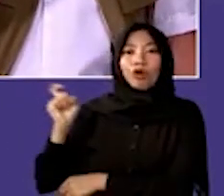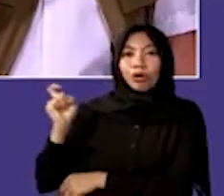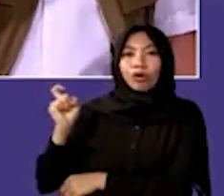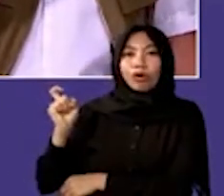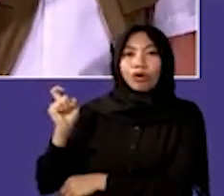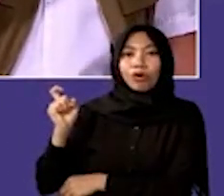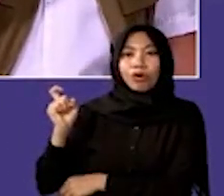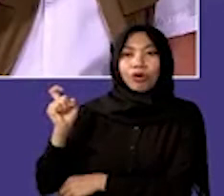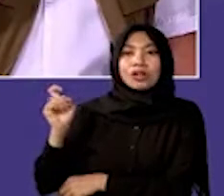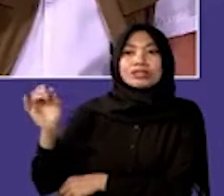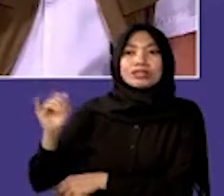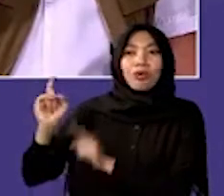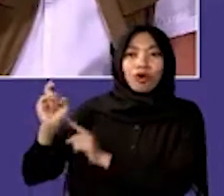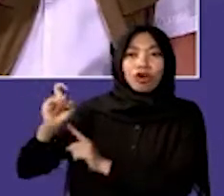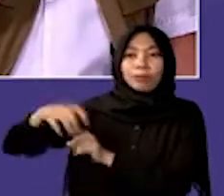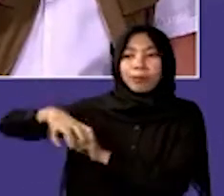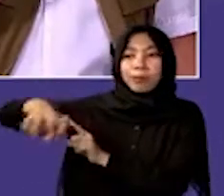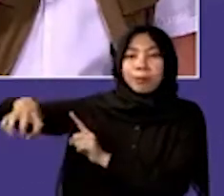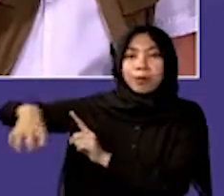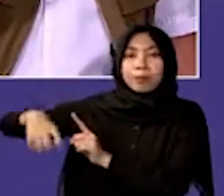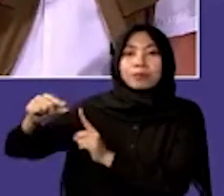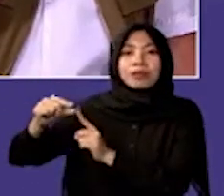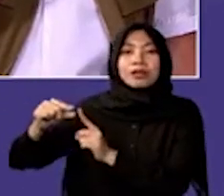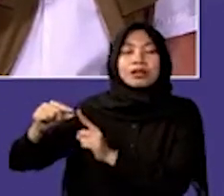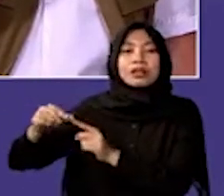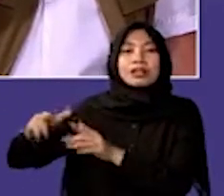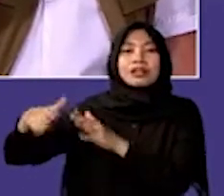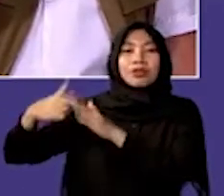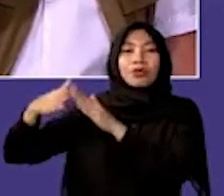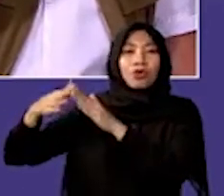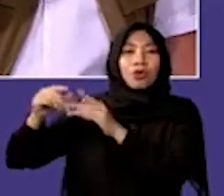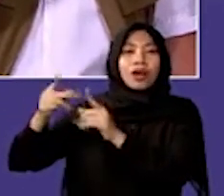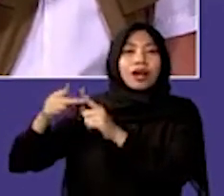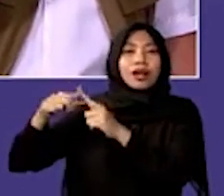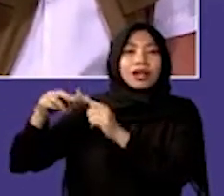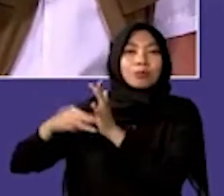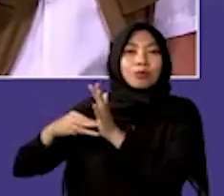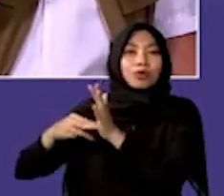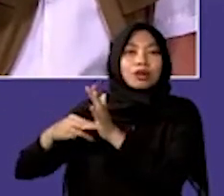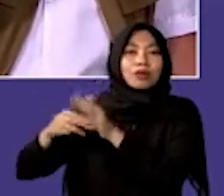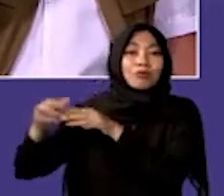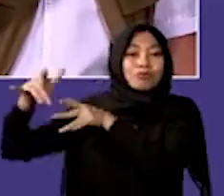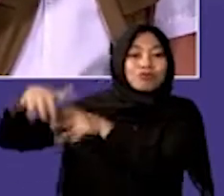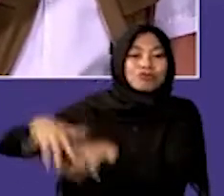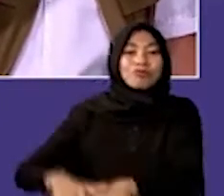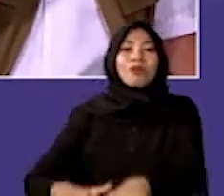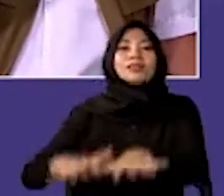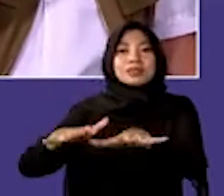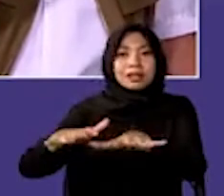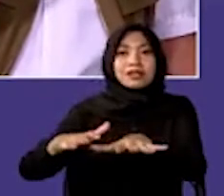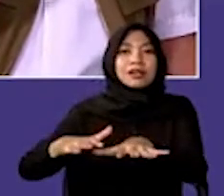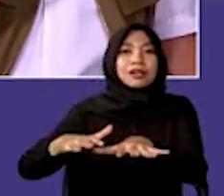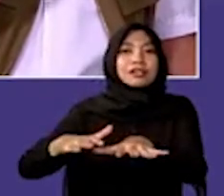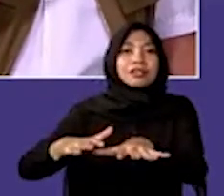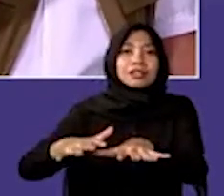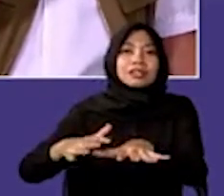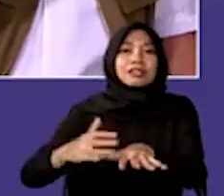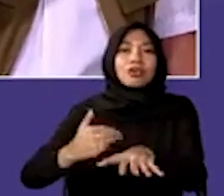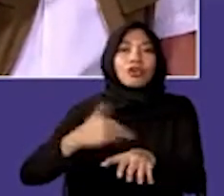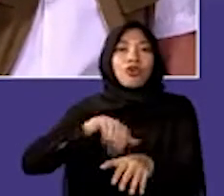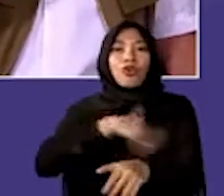kawasan Bogor dan sekitarnya Gede Pangrango dan halimunsala dan korban jiwa yang timbul akibat banjir